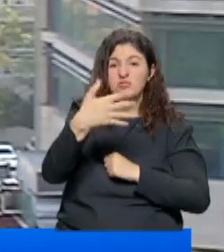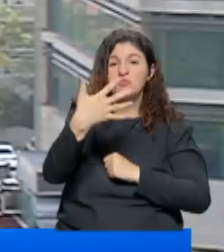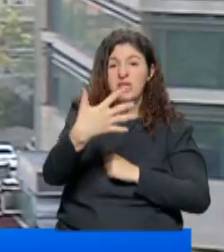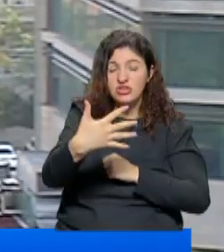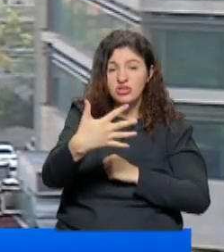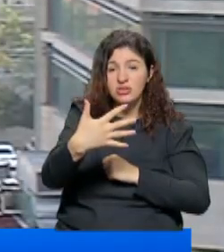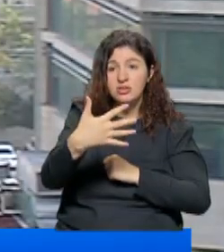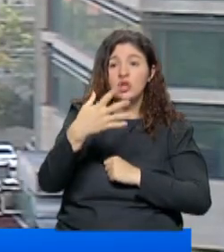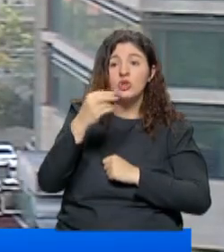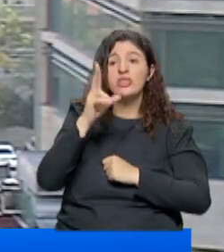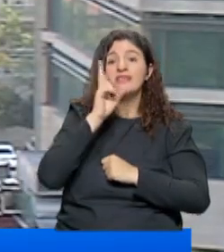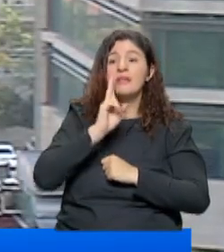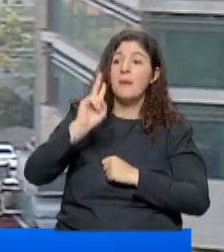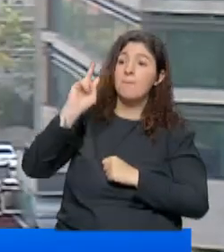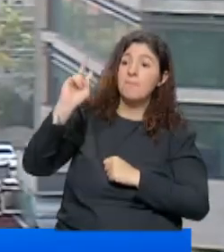%65'i